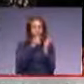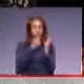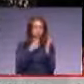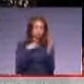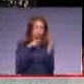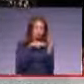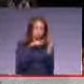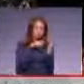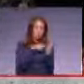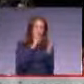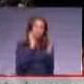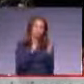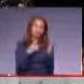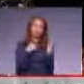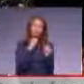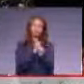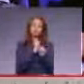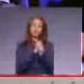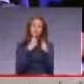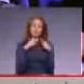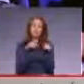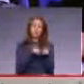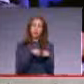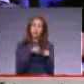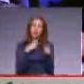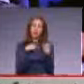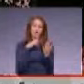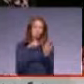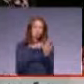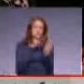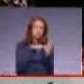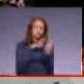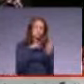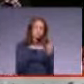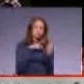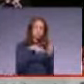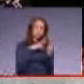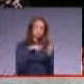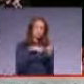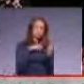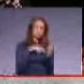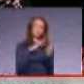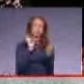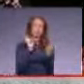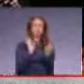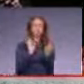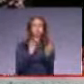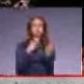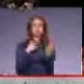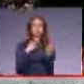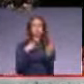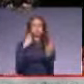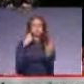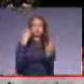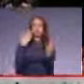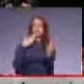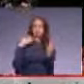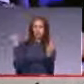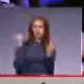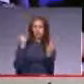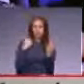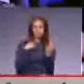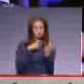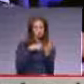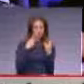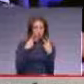كويس؟ الموضوعات هي انت اللي بتقري بنفسك يعني. هو لا، هو اللي ورايا، هو اللي يقول لي تعالي اقري الموضوع ده. في حاجه كتبها